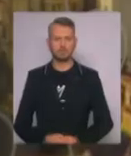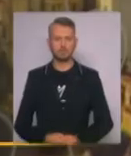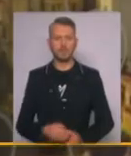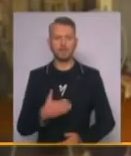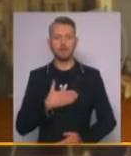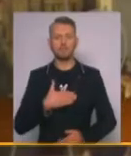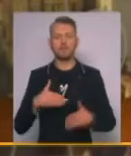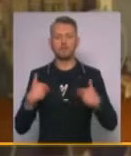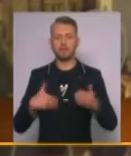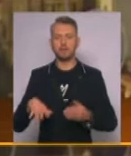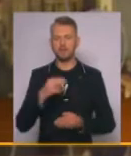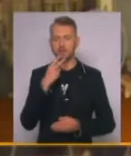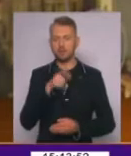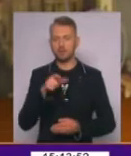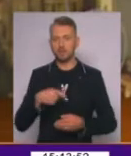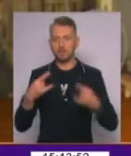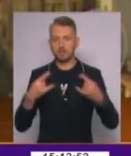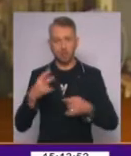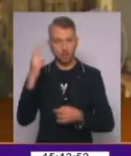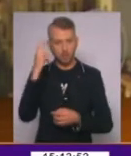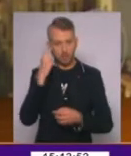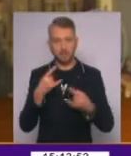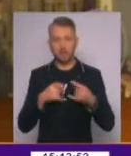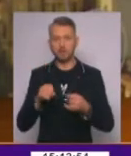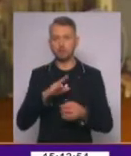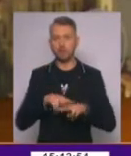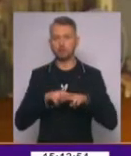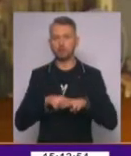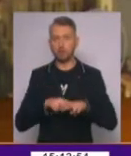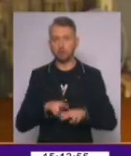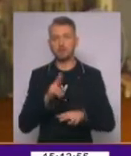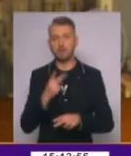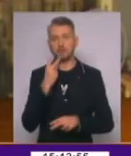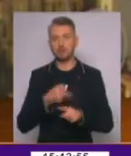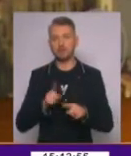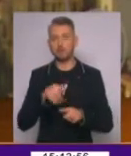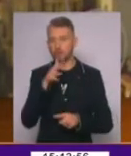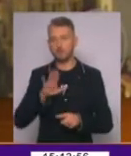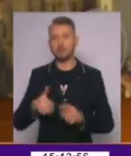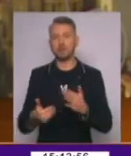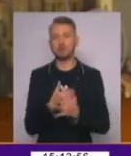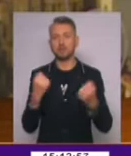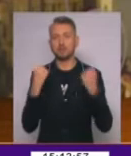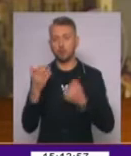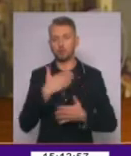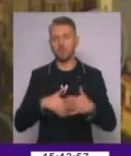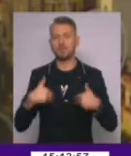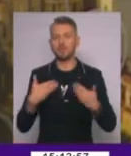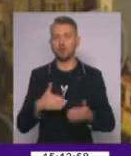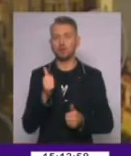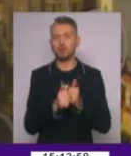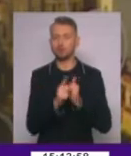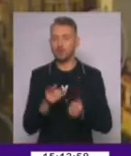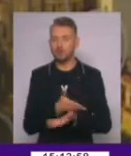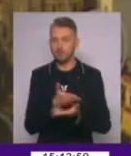Мої безмежні вітання всім глядачам телеканалу «Київ», каналу «Європейської столиці». Як завжди у цей час, після новин спорту, ми раді вітати кожного з вас в